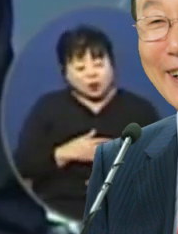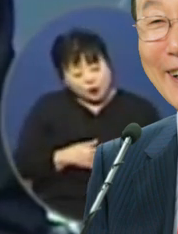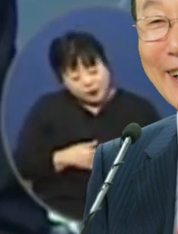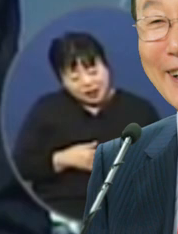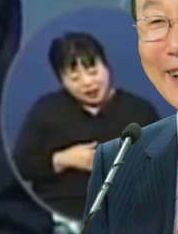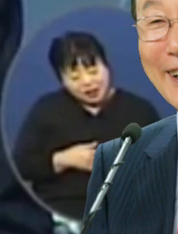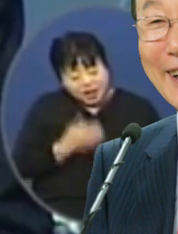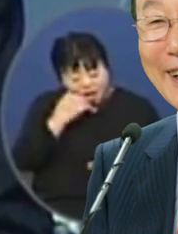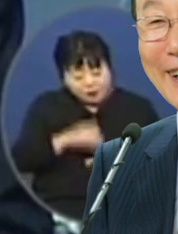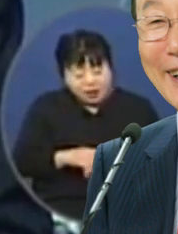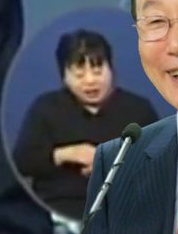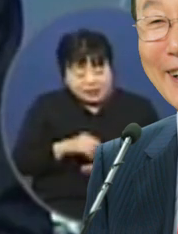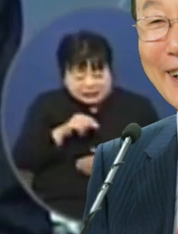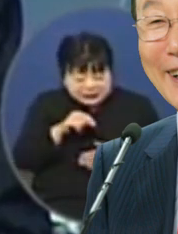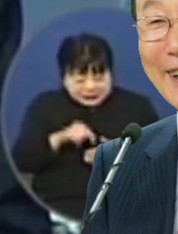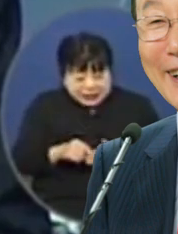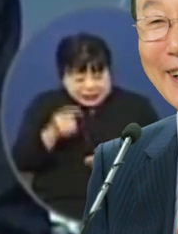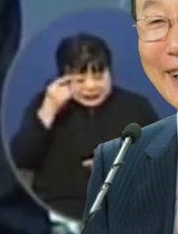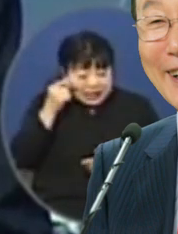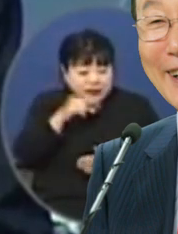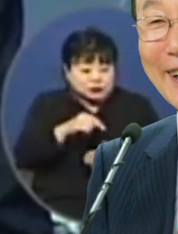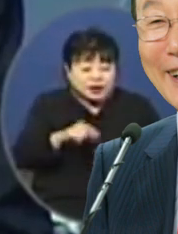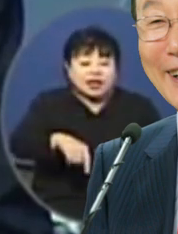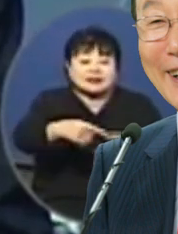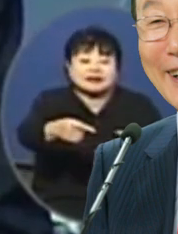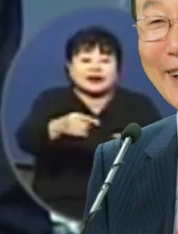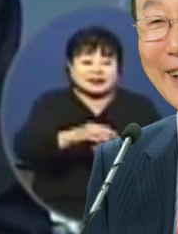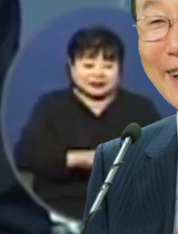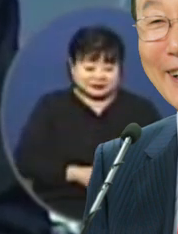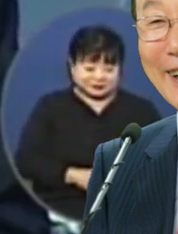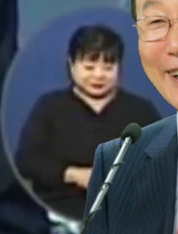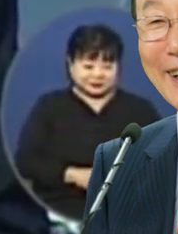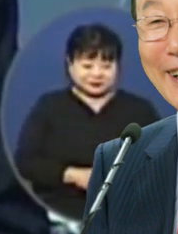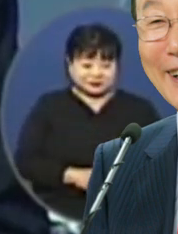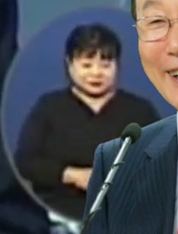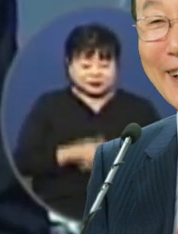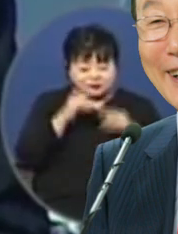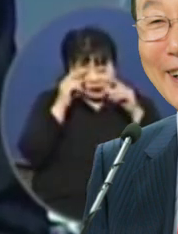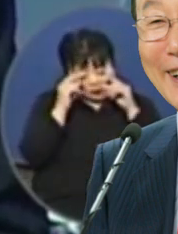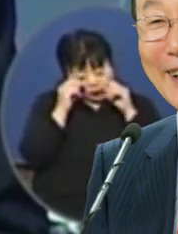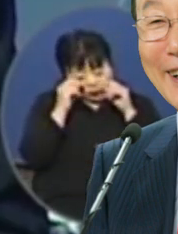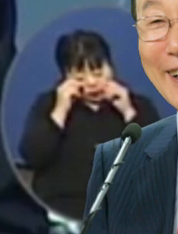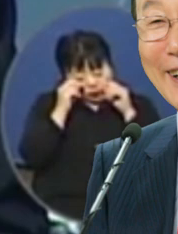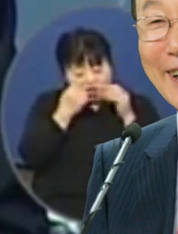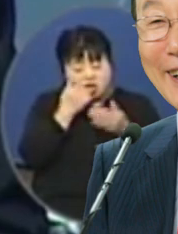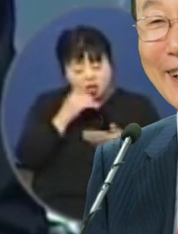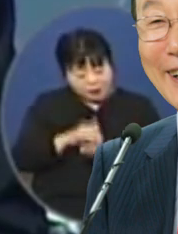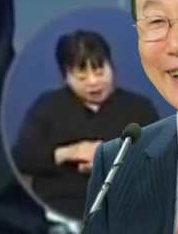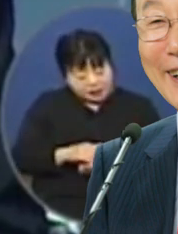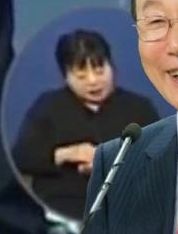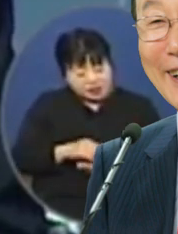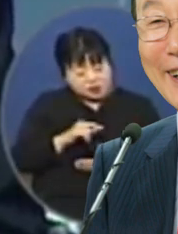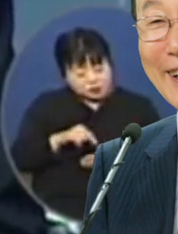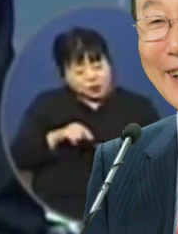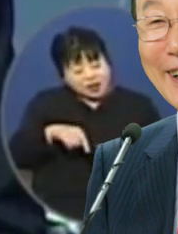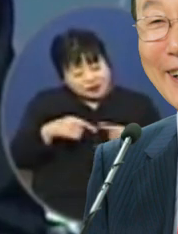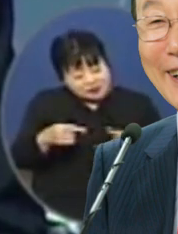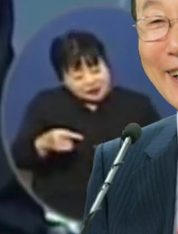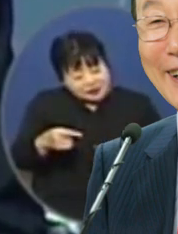틈 사이로 여러분이 상상 속에 들어가는 것입니다. 눈을 감고 여러분 바위 틈에